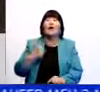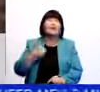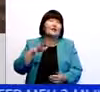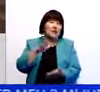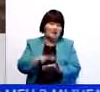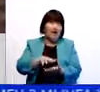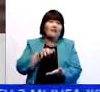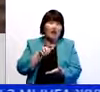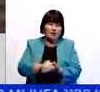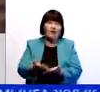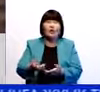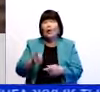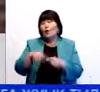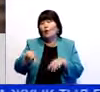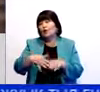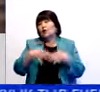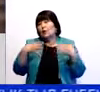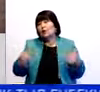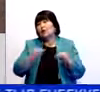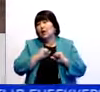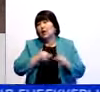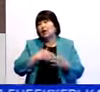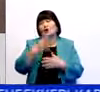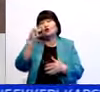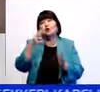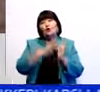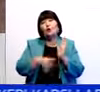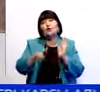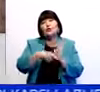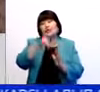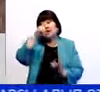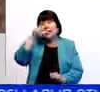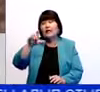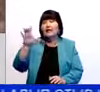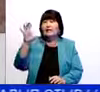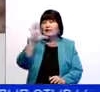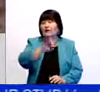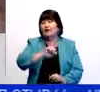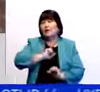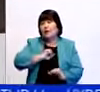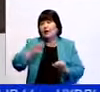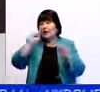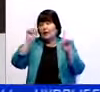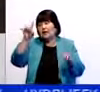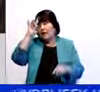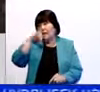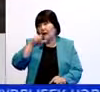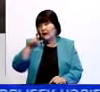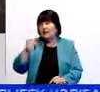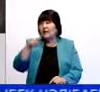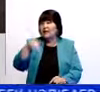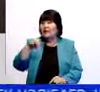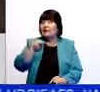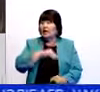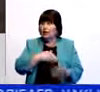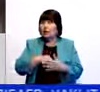талқандалды. Отан қорғаудағы өлшеусіз ерлігі үшін 497 қазақстандық кеңес одағының батыры атанды. Қазақстандықтардың тылдағы